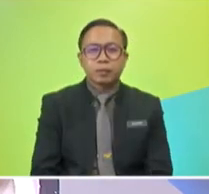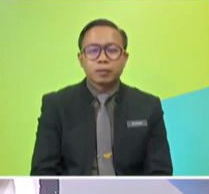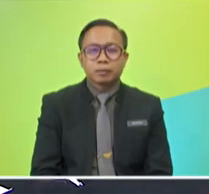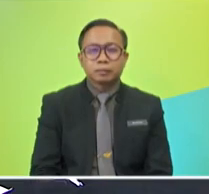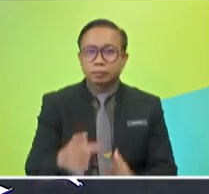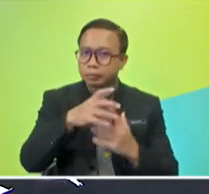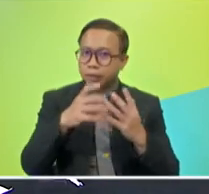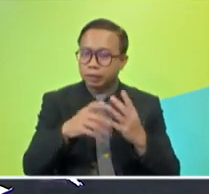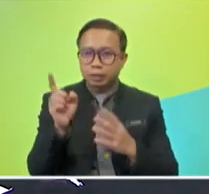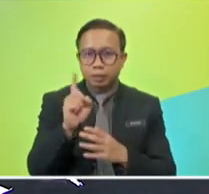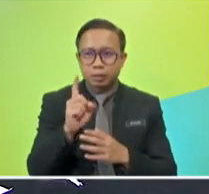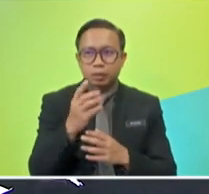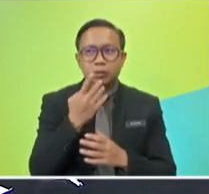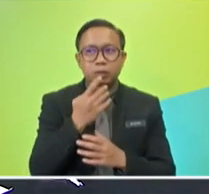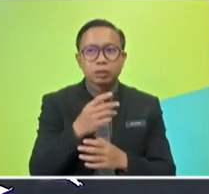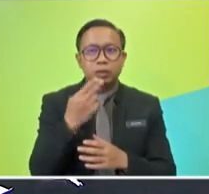hijau